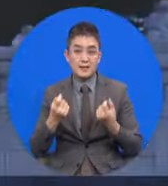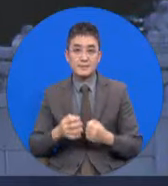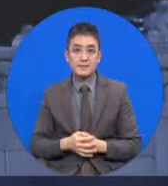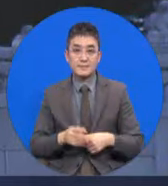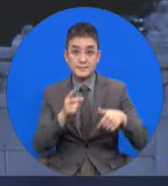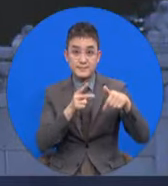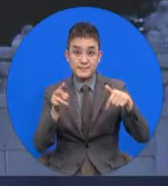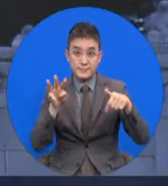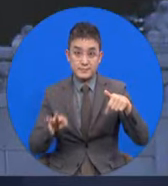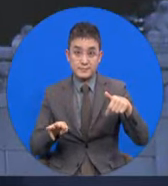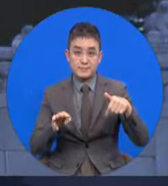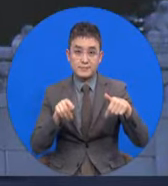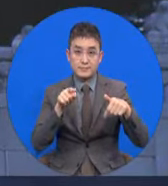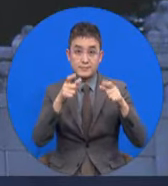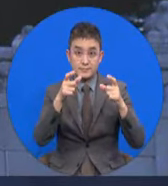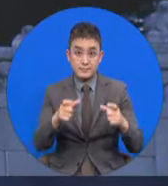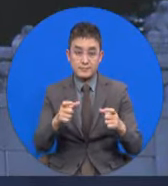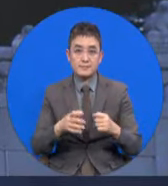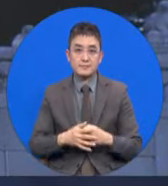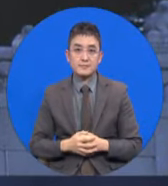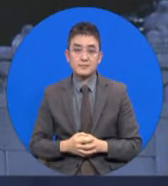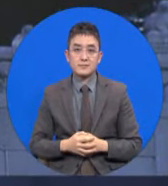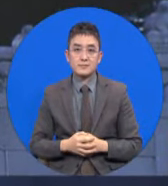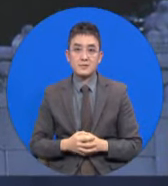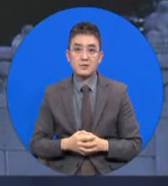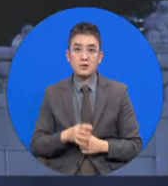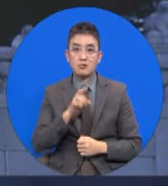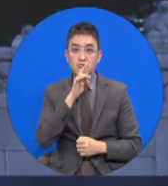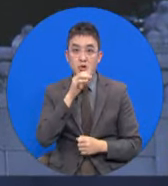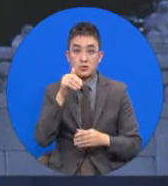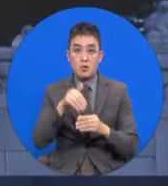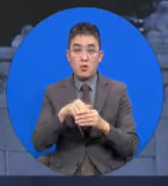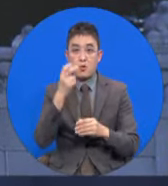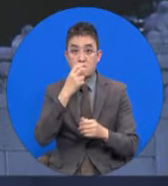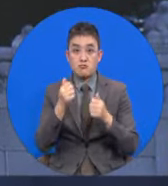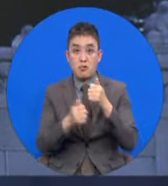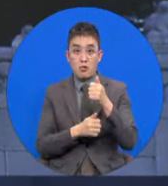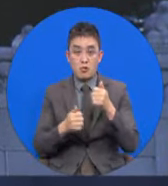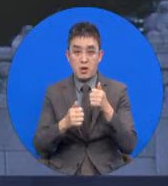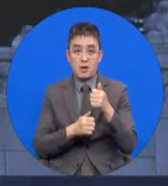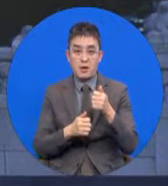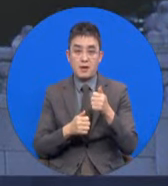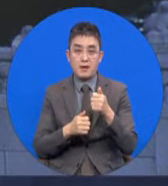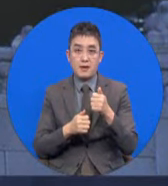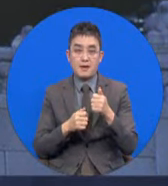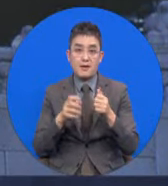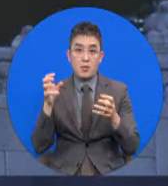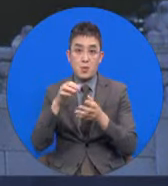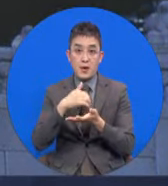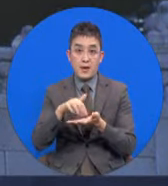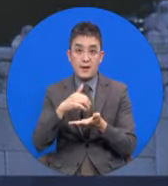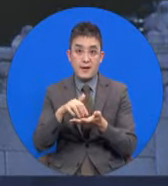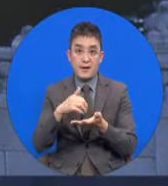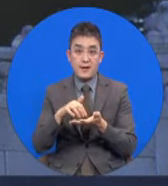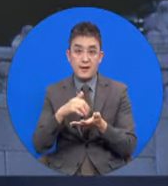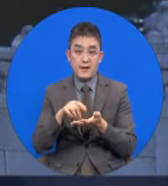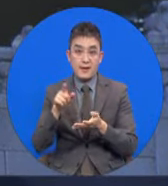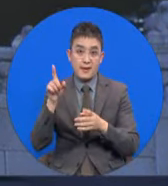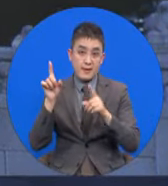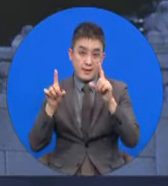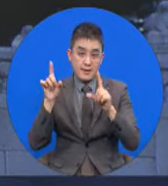투표율을 제가 전해드리겠습니다. 중앙선거관리위원회 선거통계시스템에 제가 지금 접속을 했습니다. 현 실시간